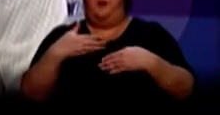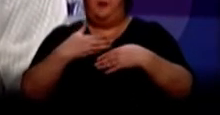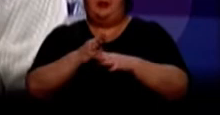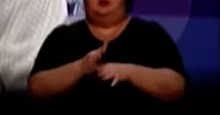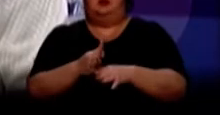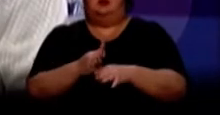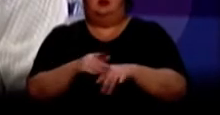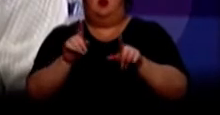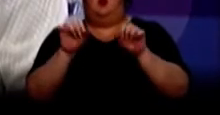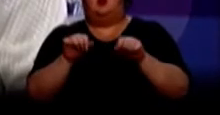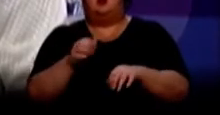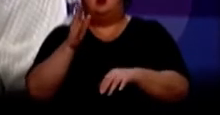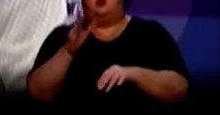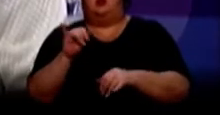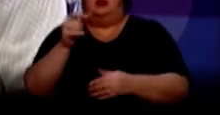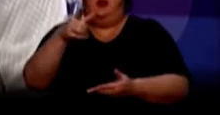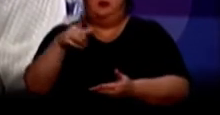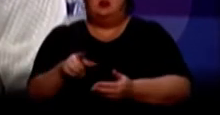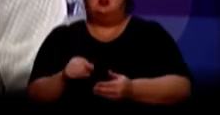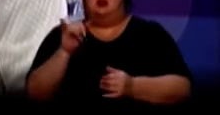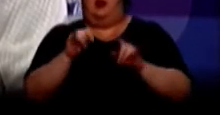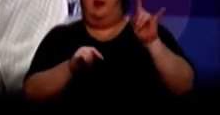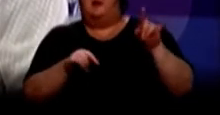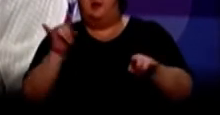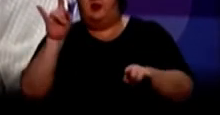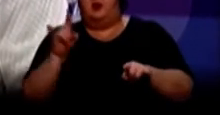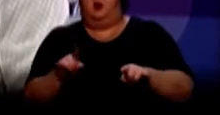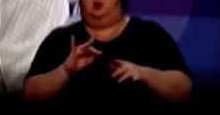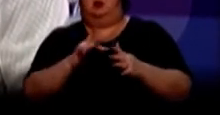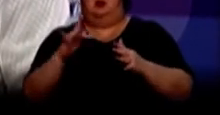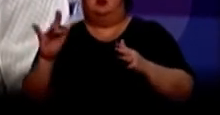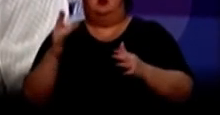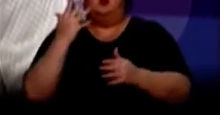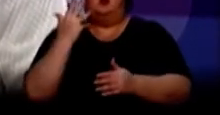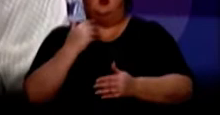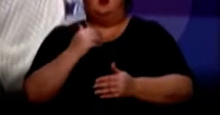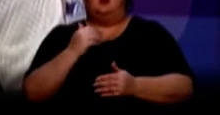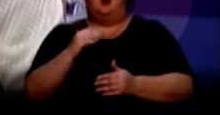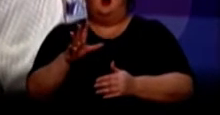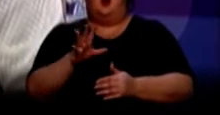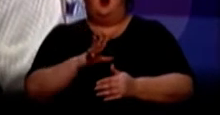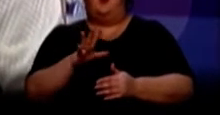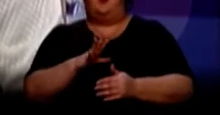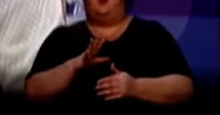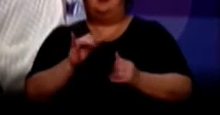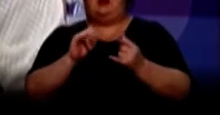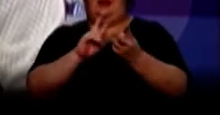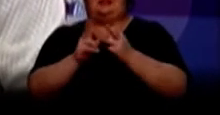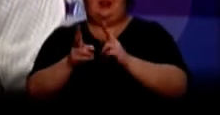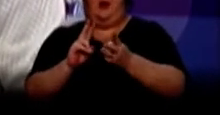тут можуть бути і пляшки, і віконне скло. От коли був зараз заміни вікон